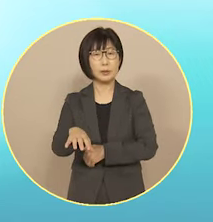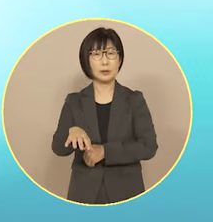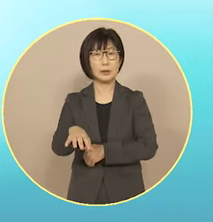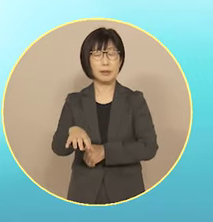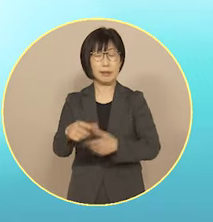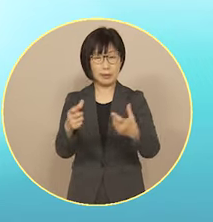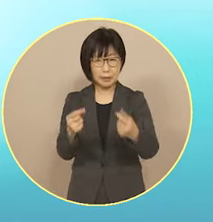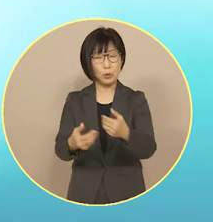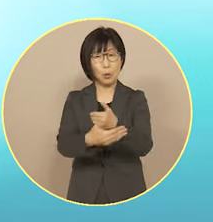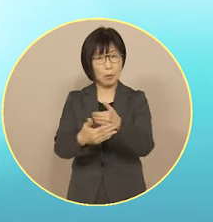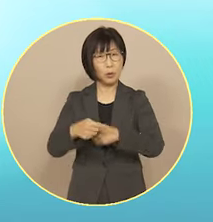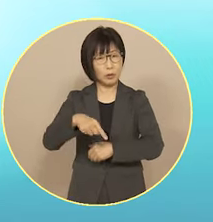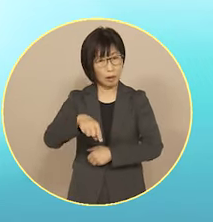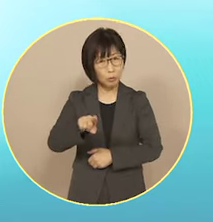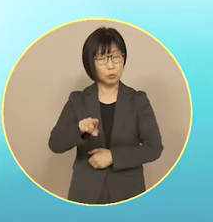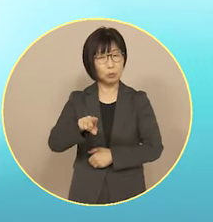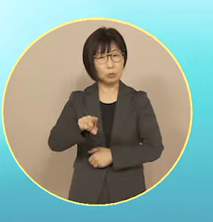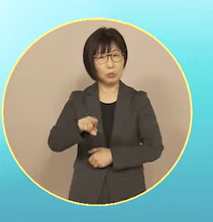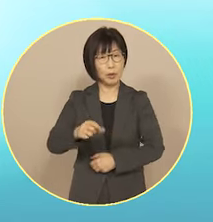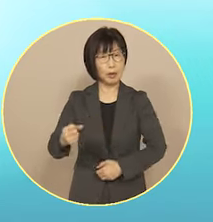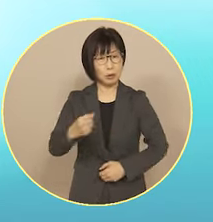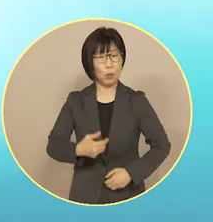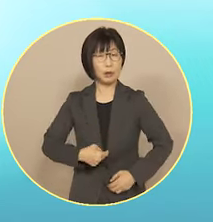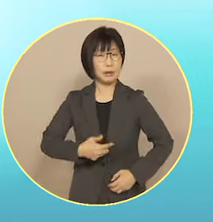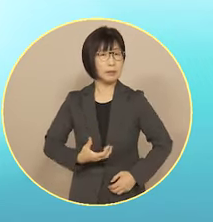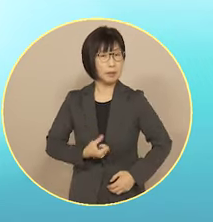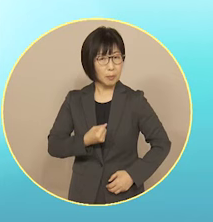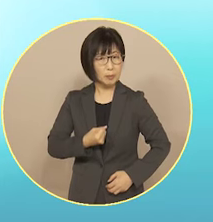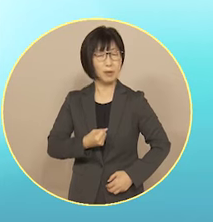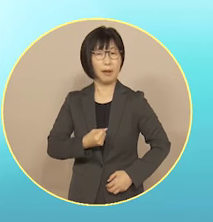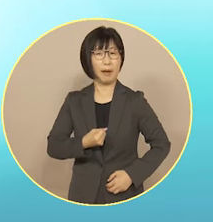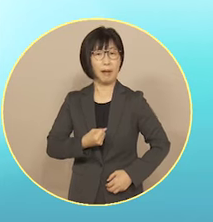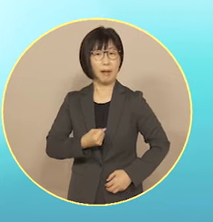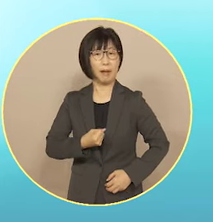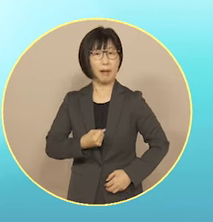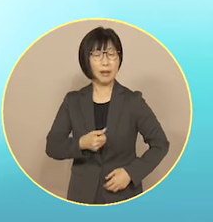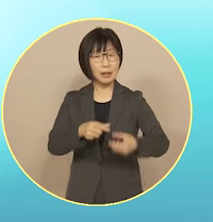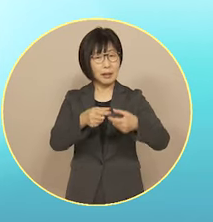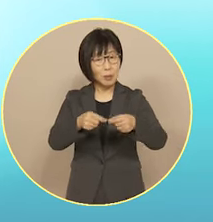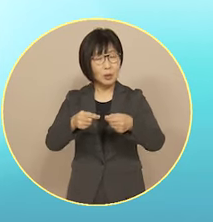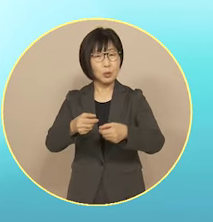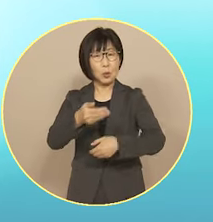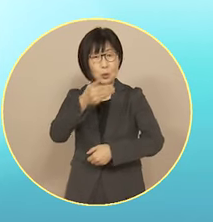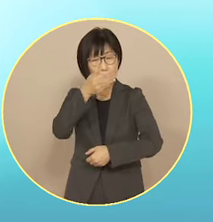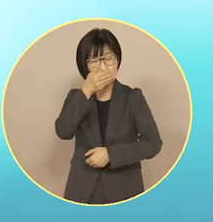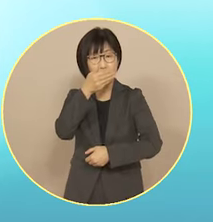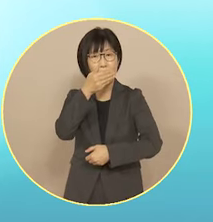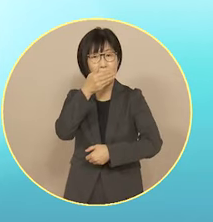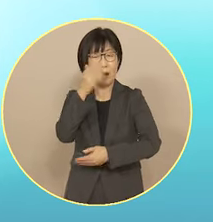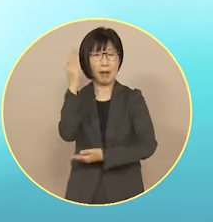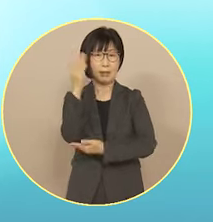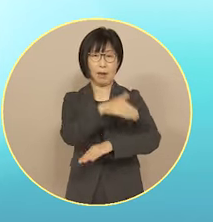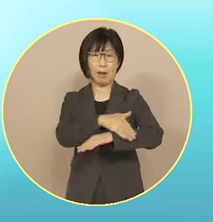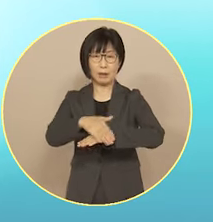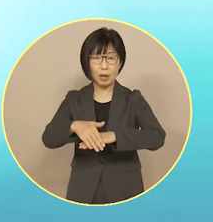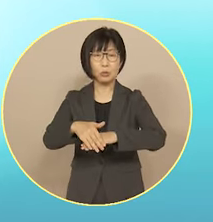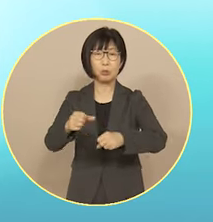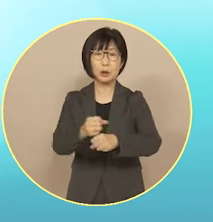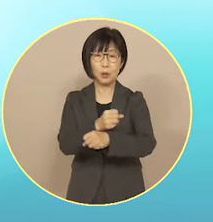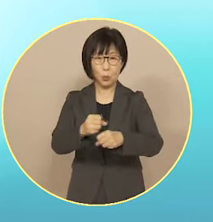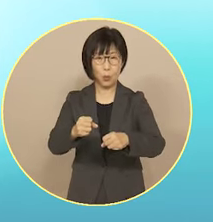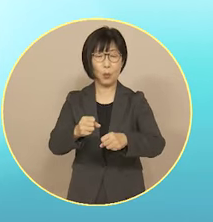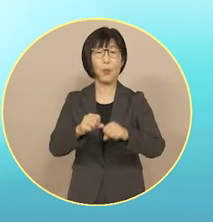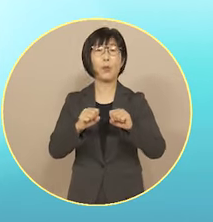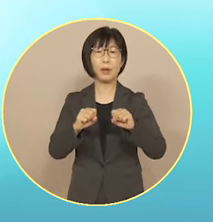をしっかり守っていくんだとそういう強い信念を持ってそして決め細やかな充実した施策事業